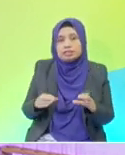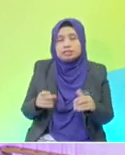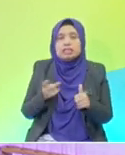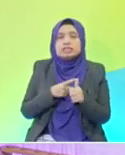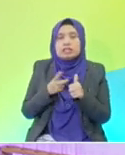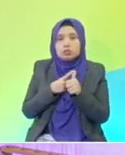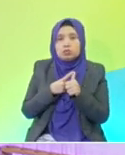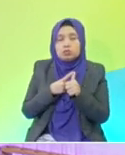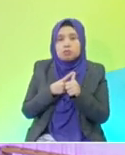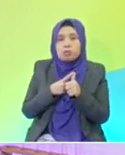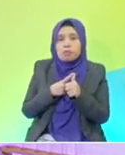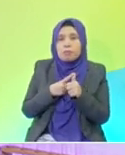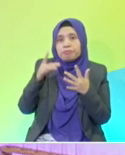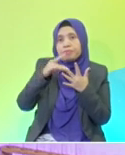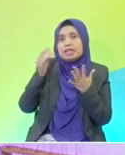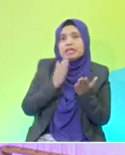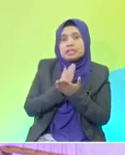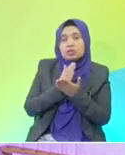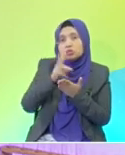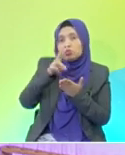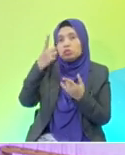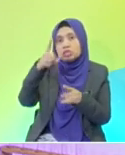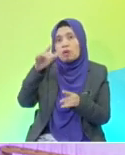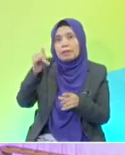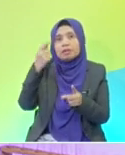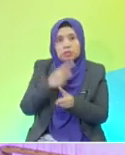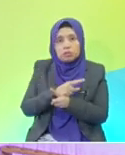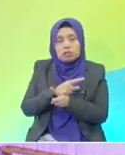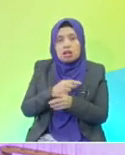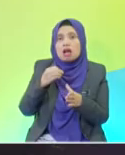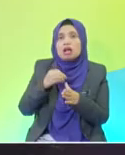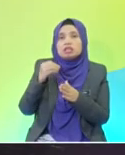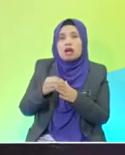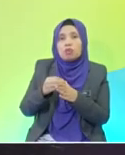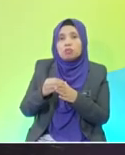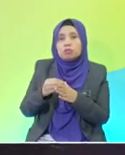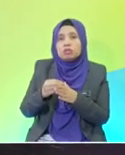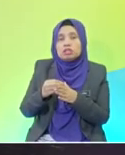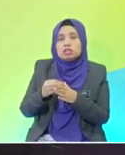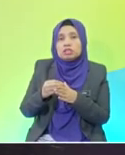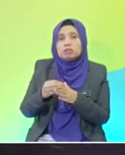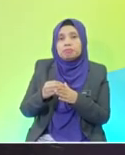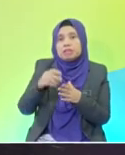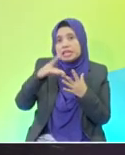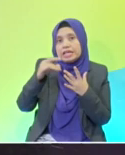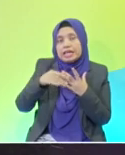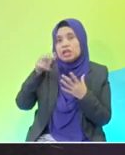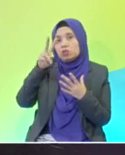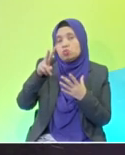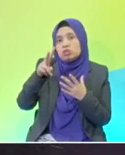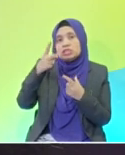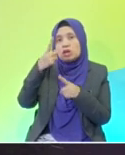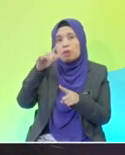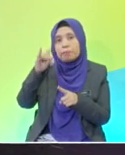Calung memilih terus dua jawaban yang betul ataupun calon memilih dua jawaban yang